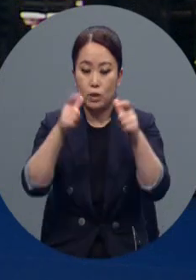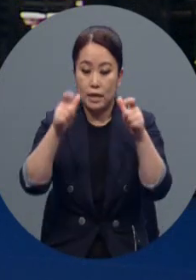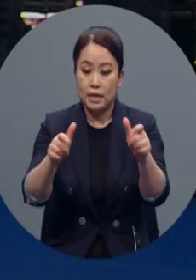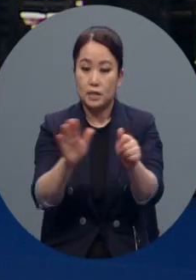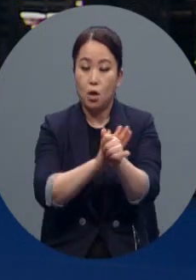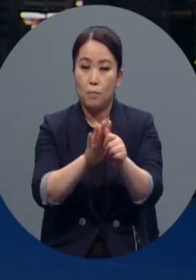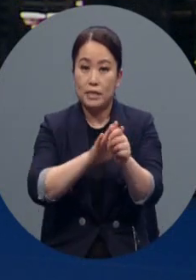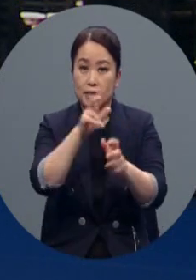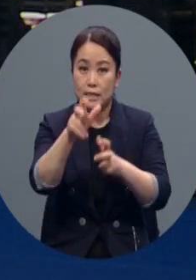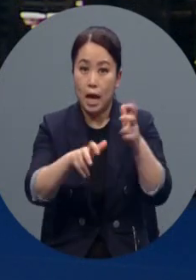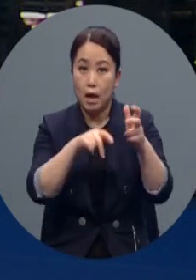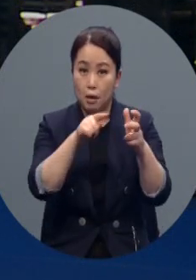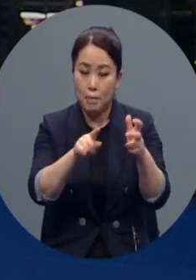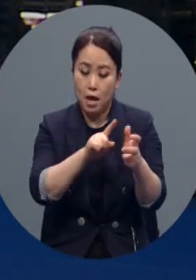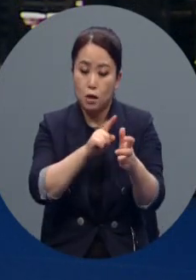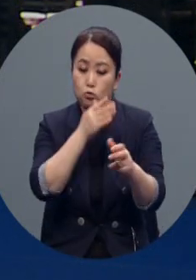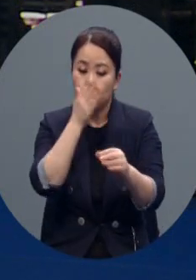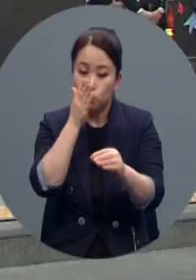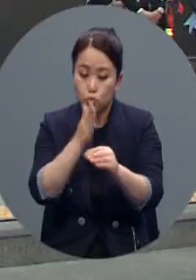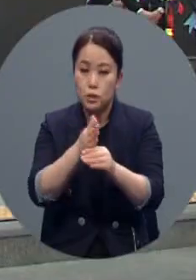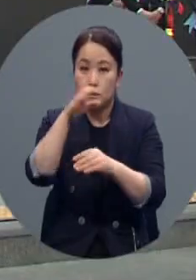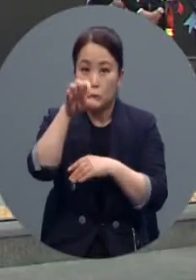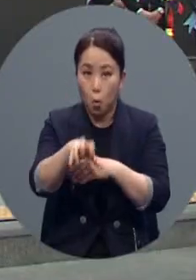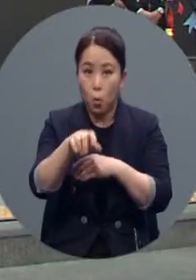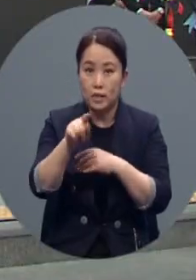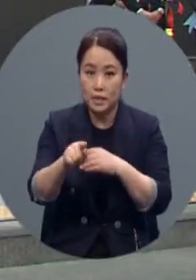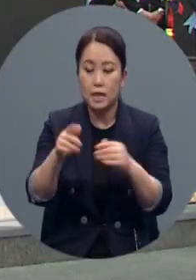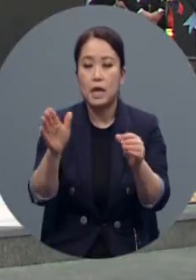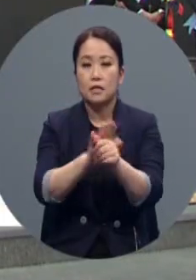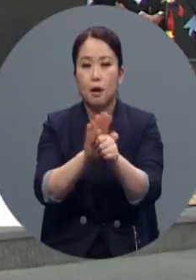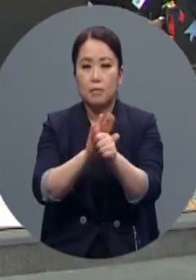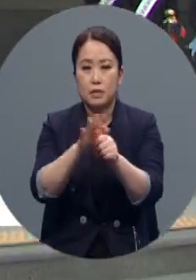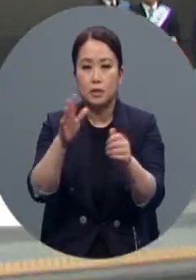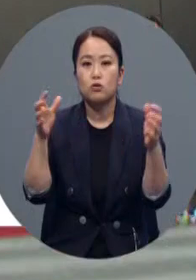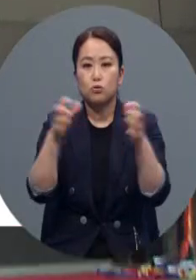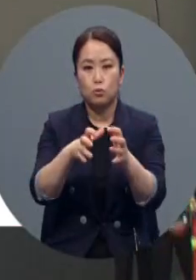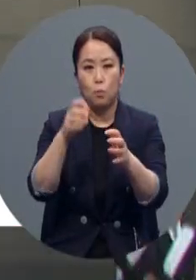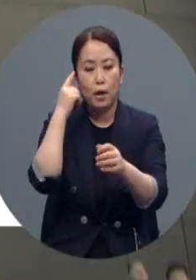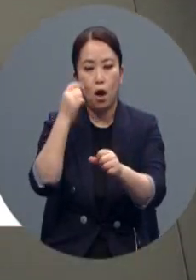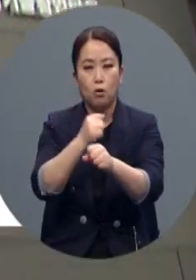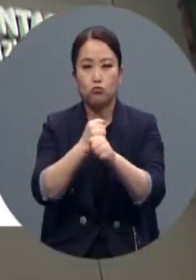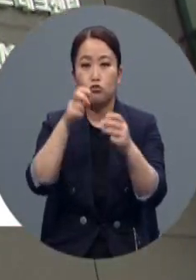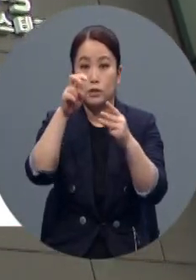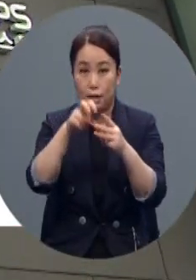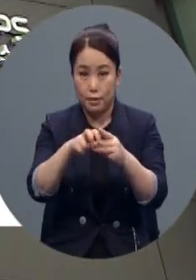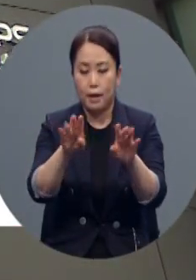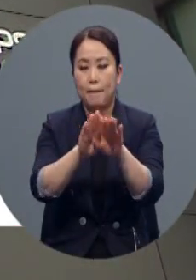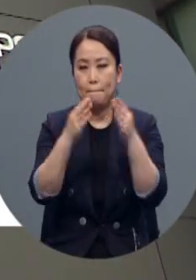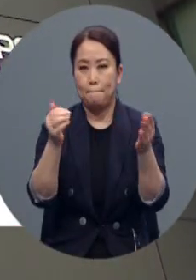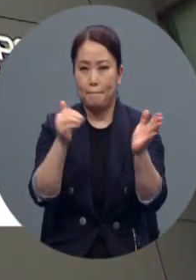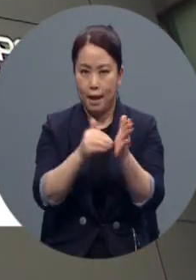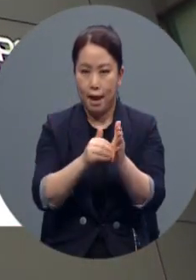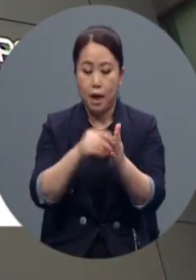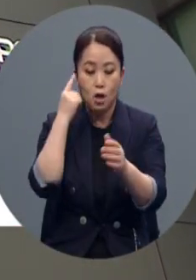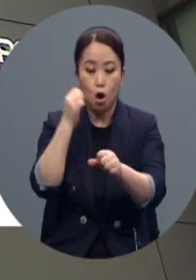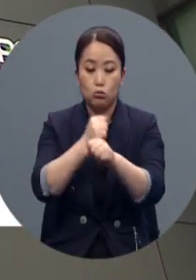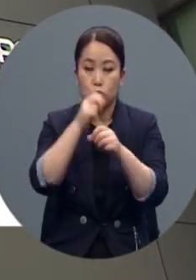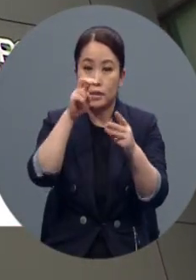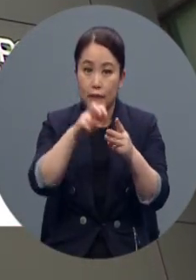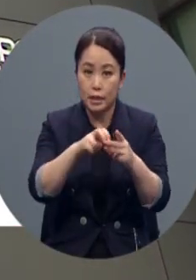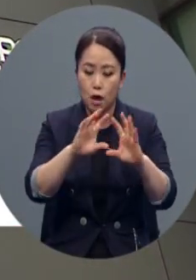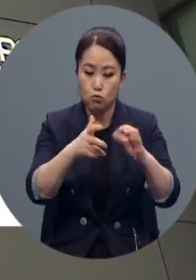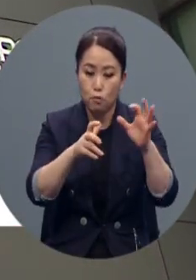부산 지역 서비스 산업의 컨트롤타워인 서비스 융복합 연구센터가 문을 열었습니다. 연구센터는 국비와